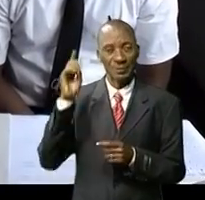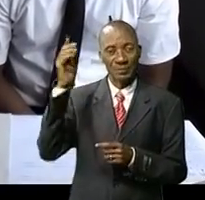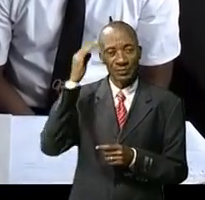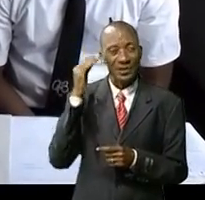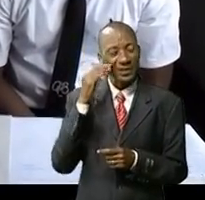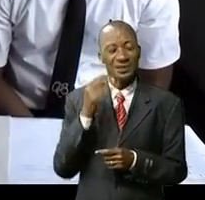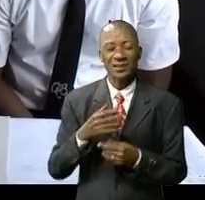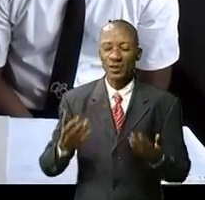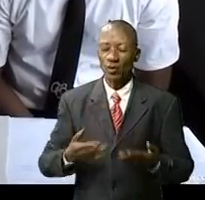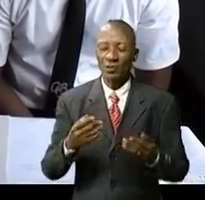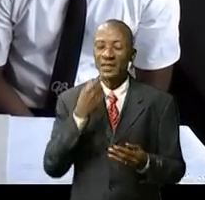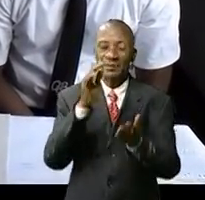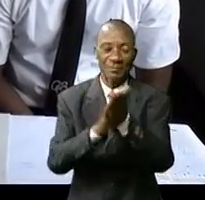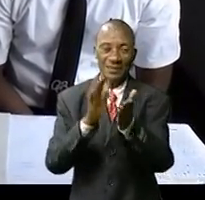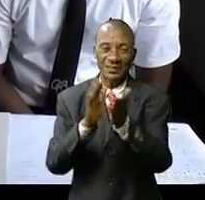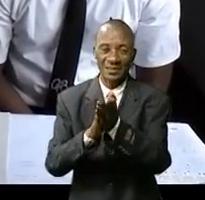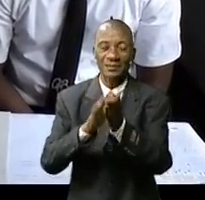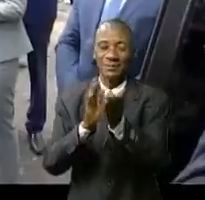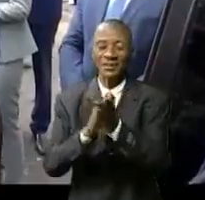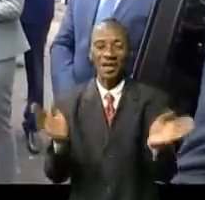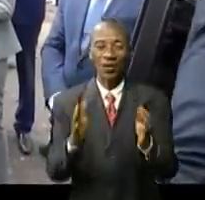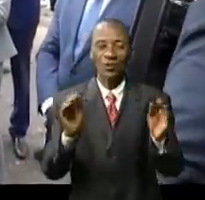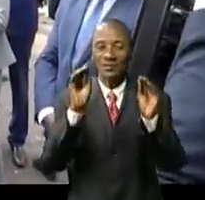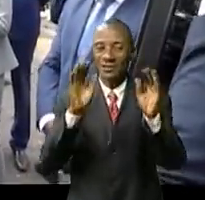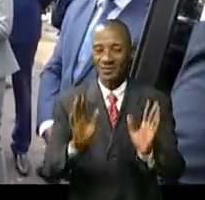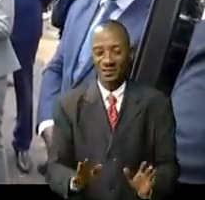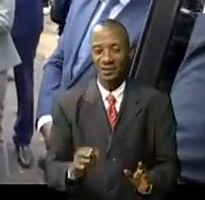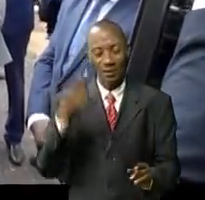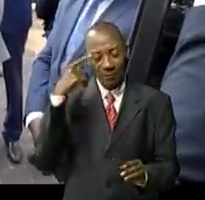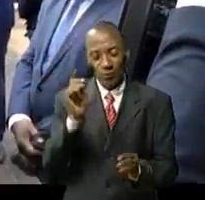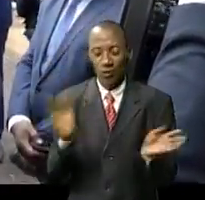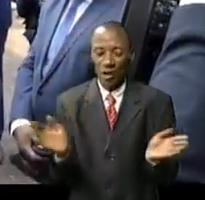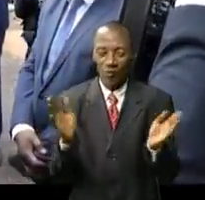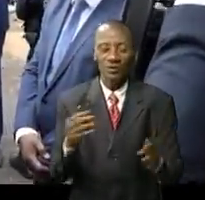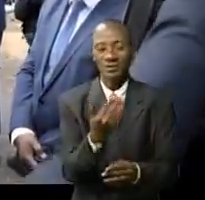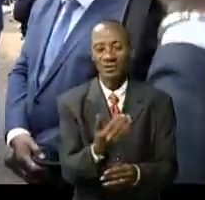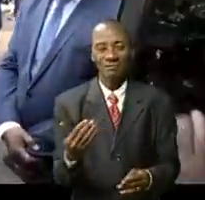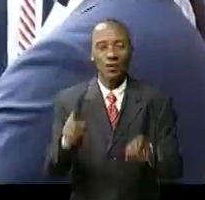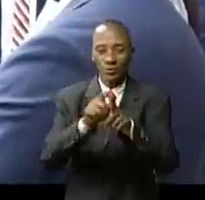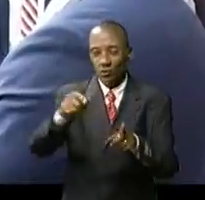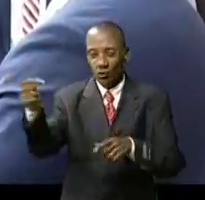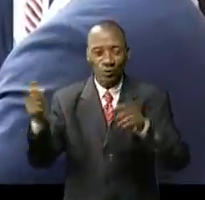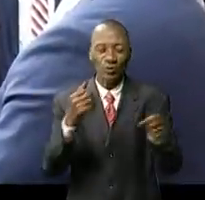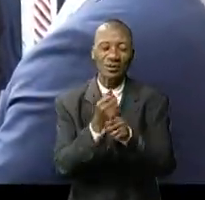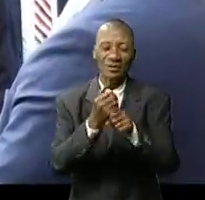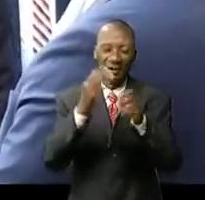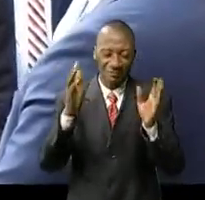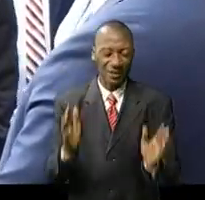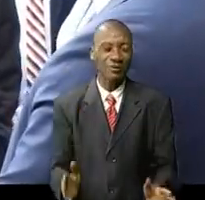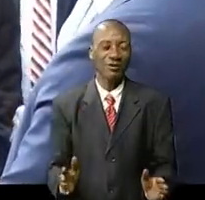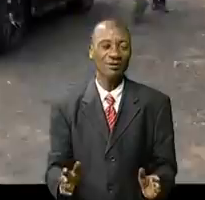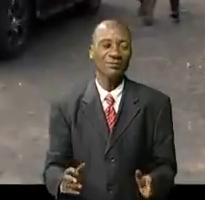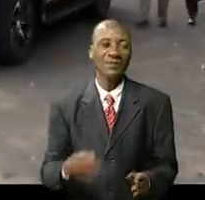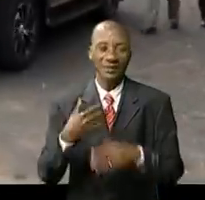la bravoure des enseignants pour l'encadrement des élèves et de tous les personnels œuvrant dans les secteurs pour l'amélioration de la qualité